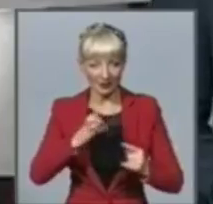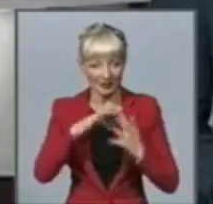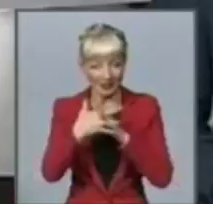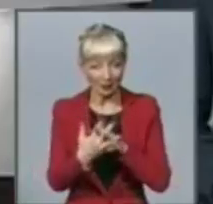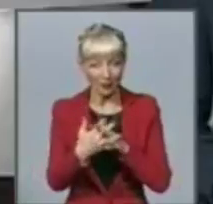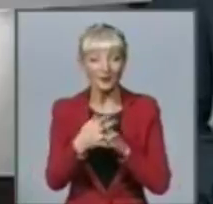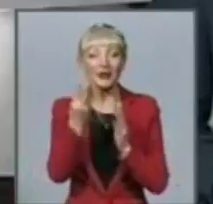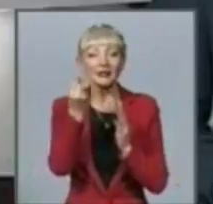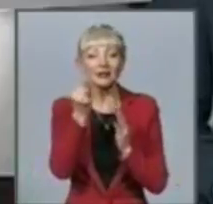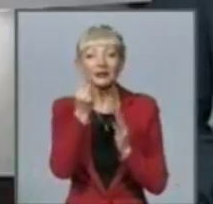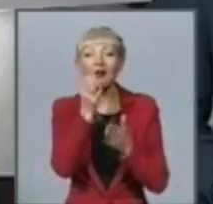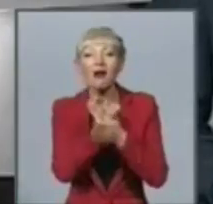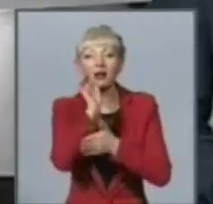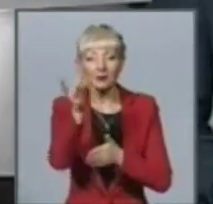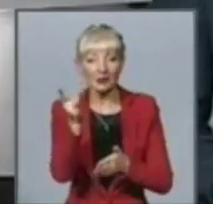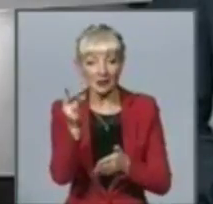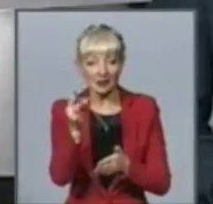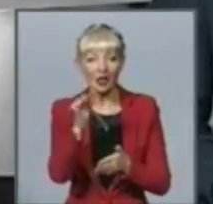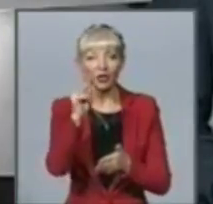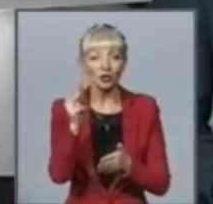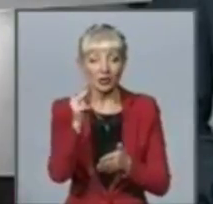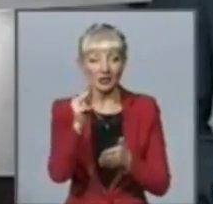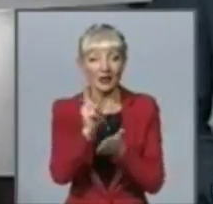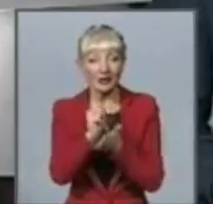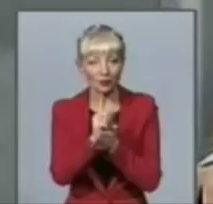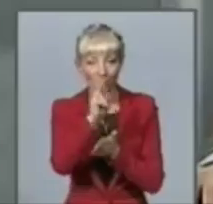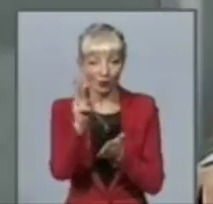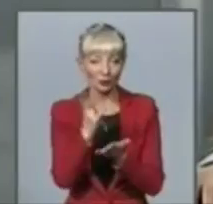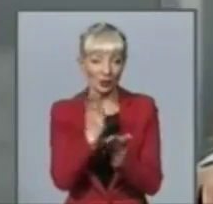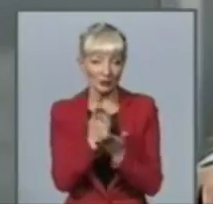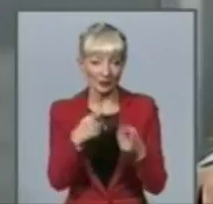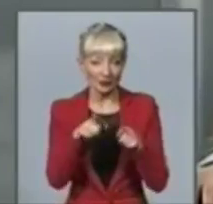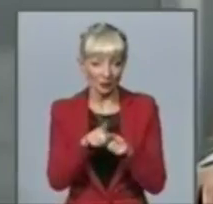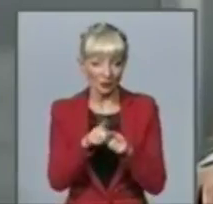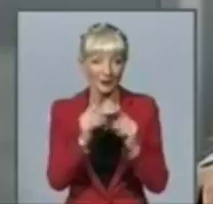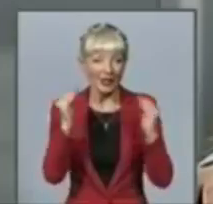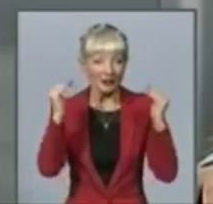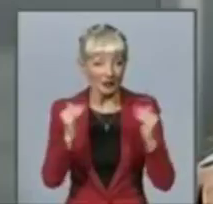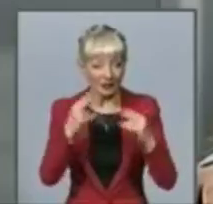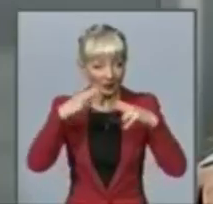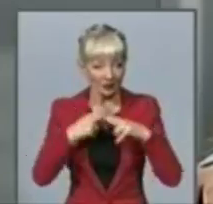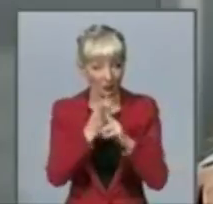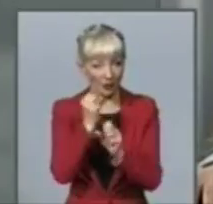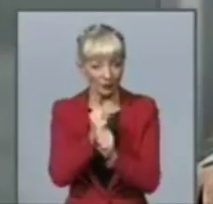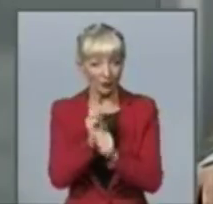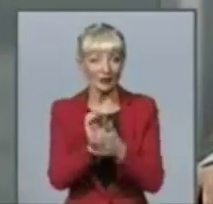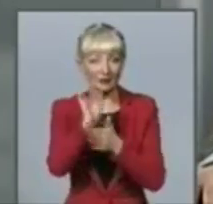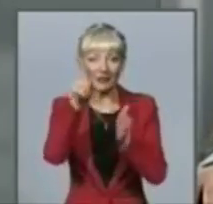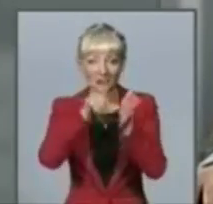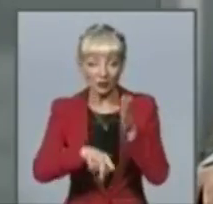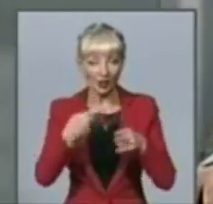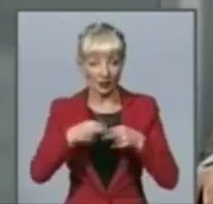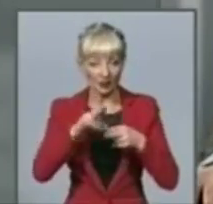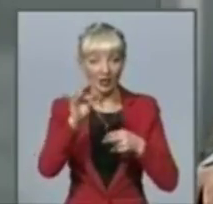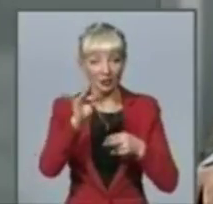ресурси з експорту сировини, збираємо через мита з тих, хто веде таку абсолютно низькотехнологічну діяльність, направляємо на здешевлення кредитів